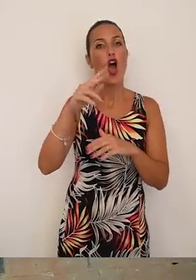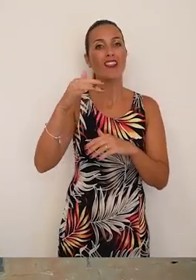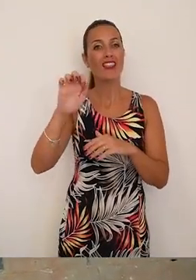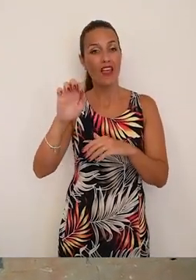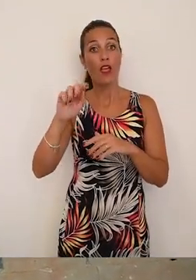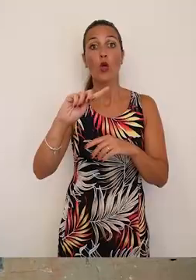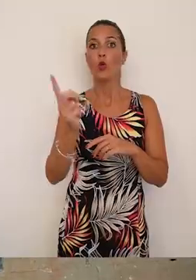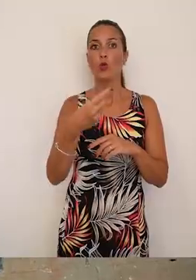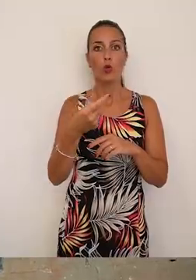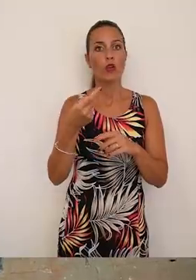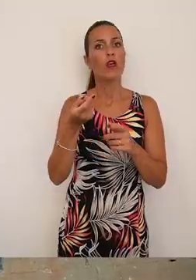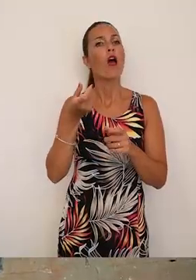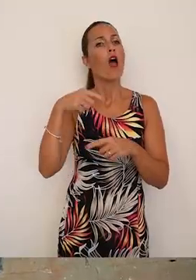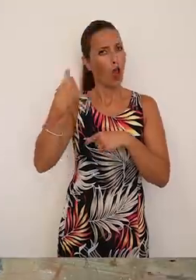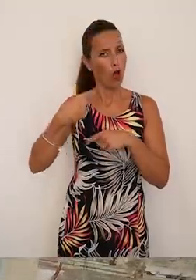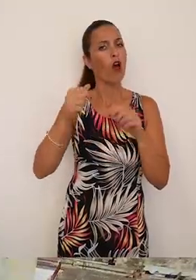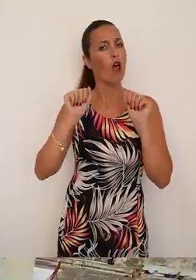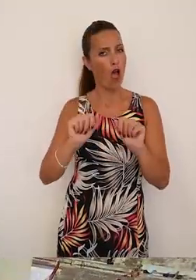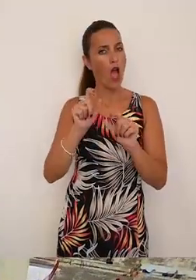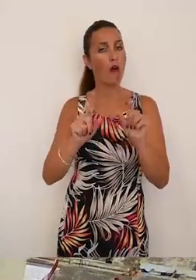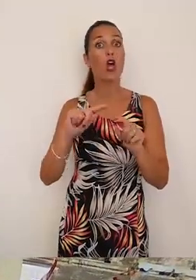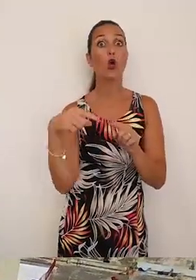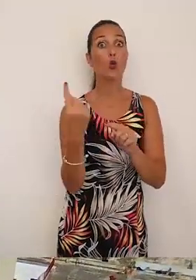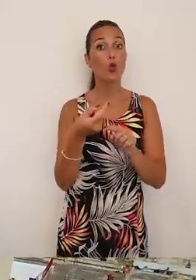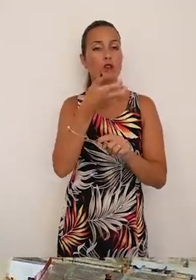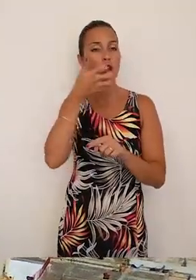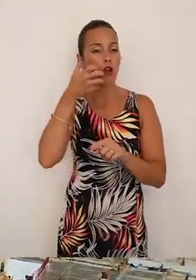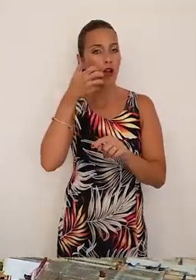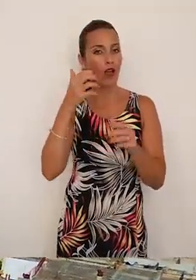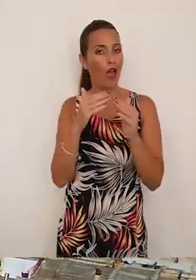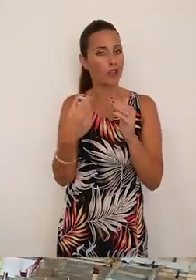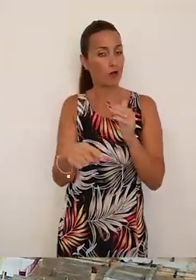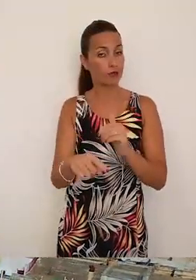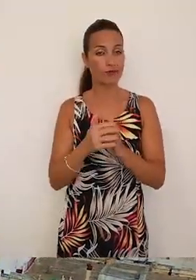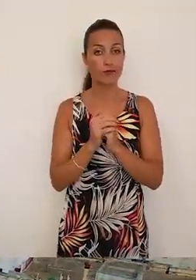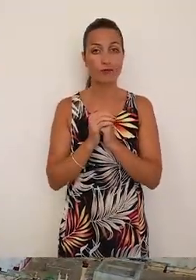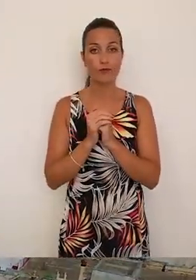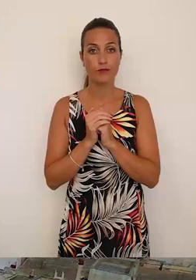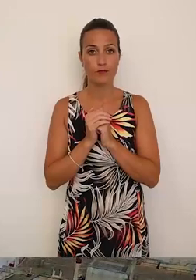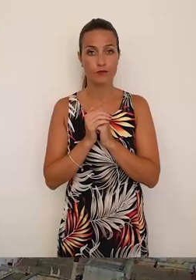borgo.